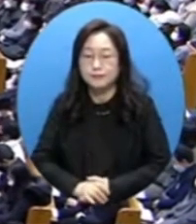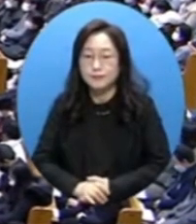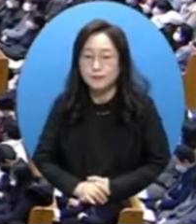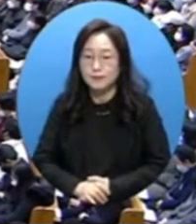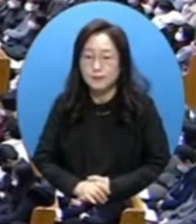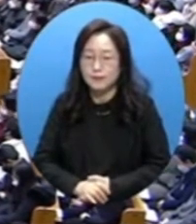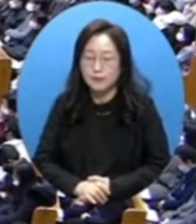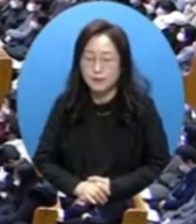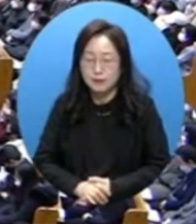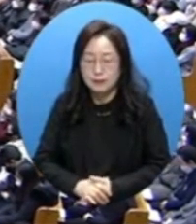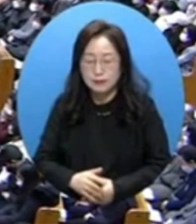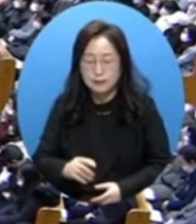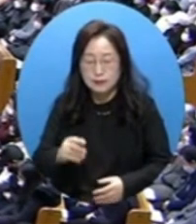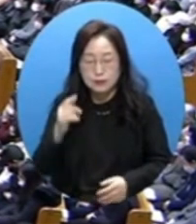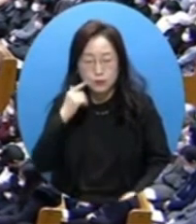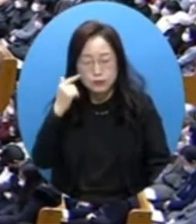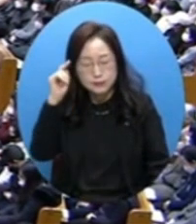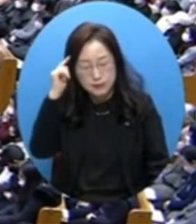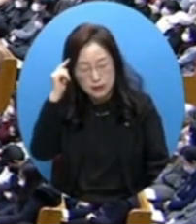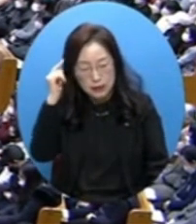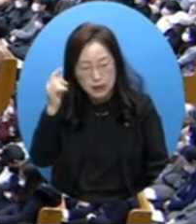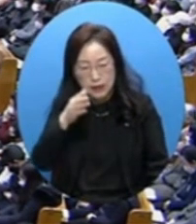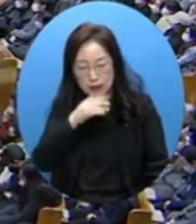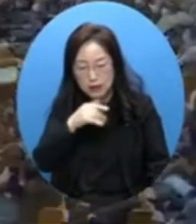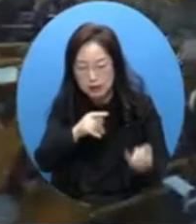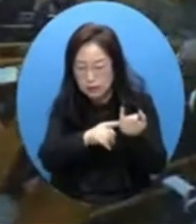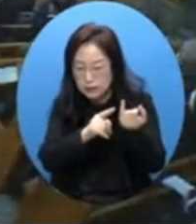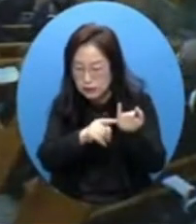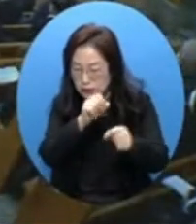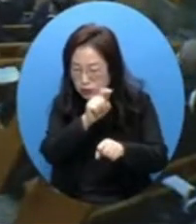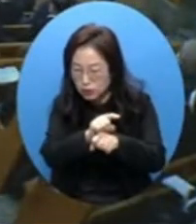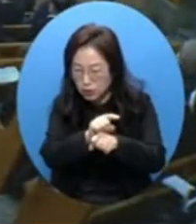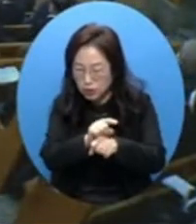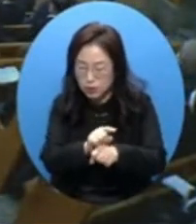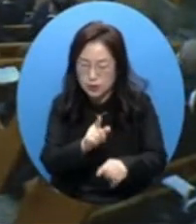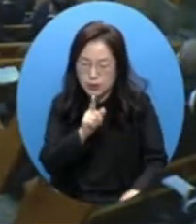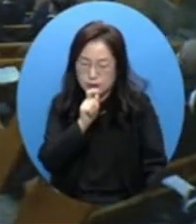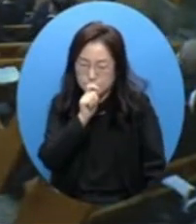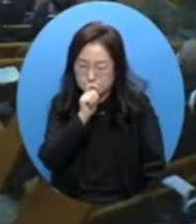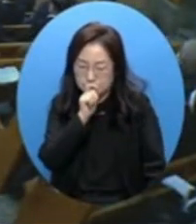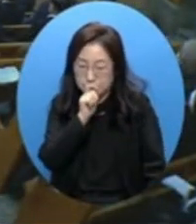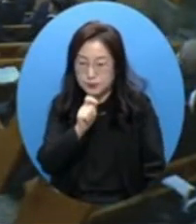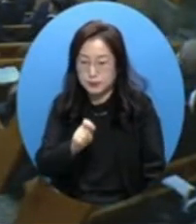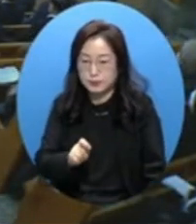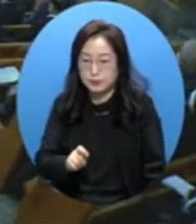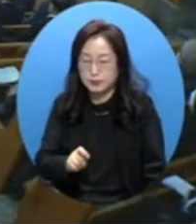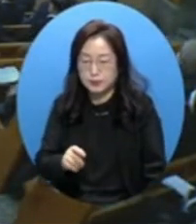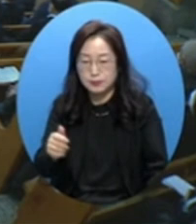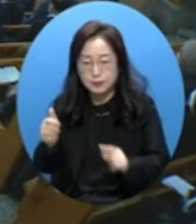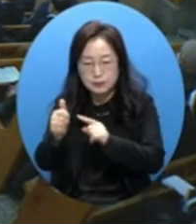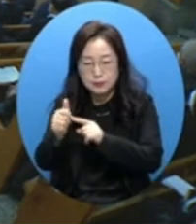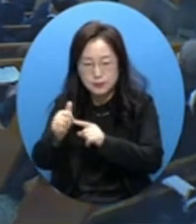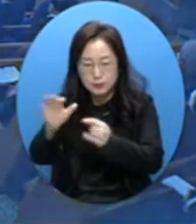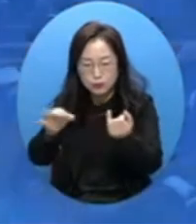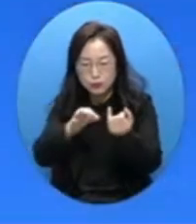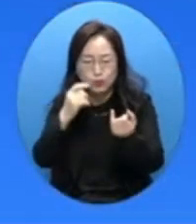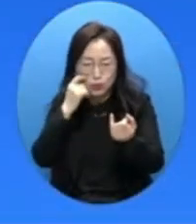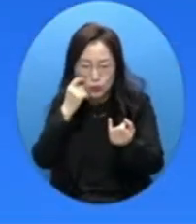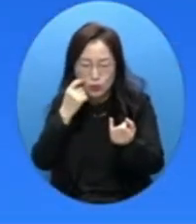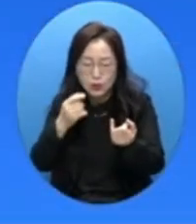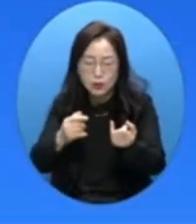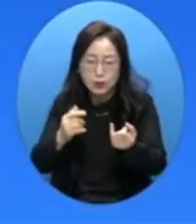가만히 생각해보니 내성적이었던 아내가 전혀 내색하지 아니하고 넉넉지 못한 생활과 목회사역을